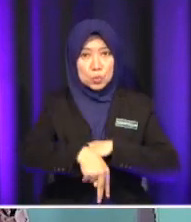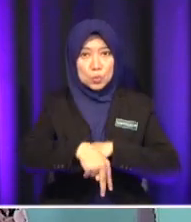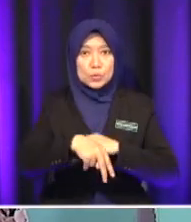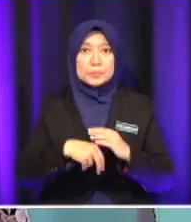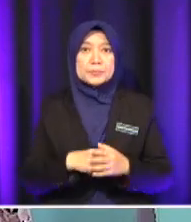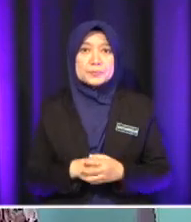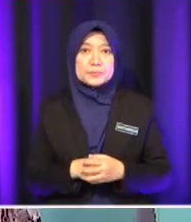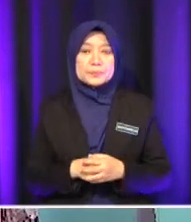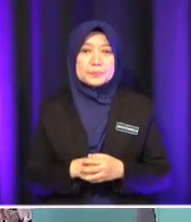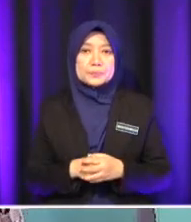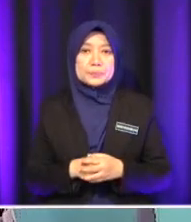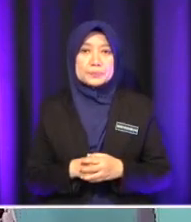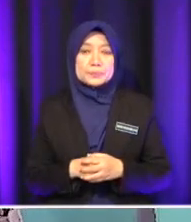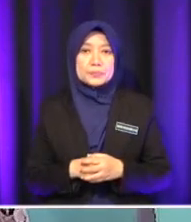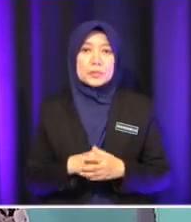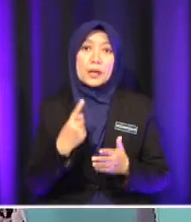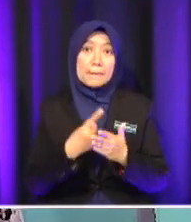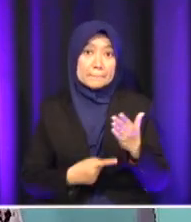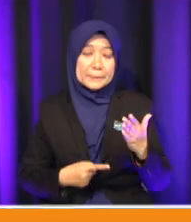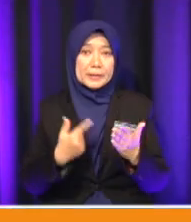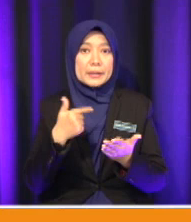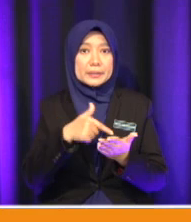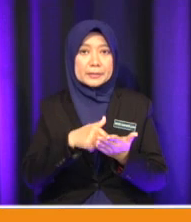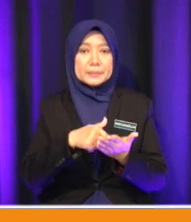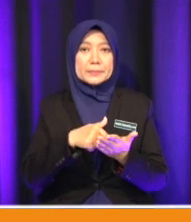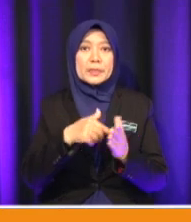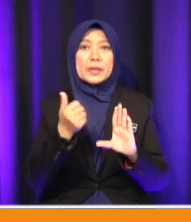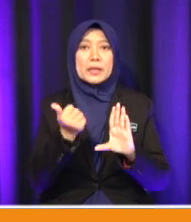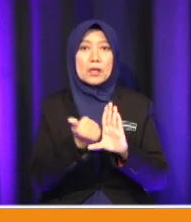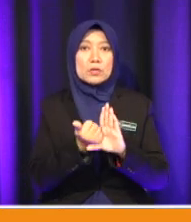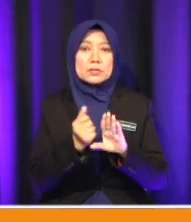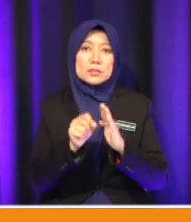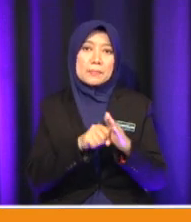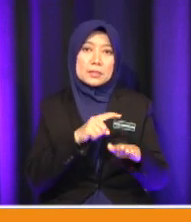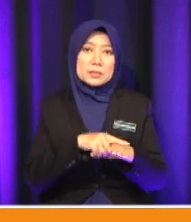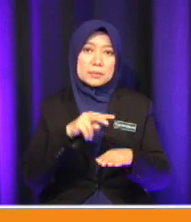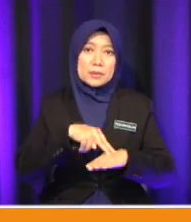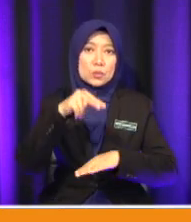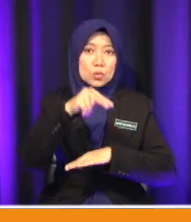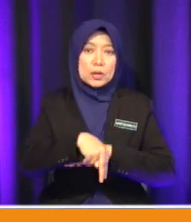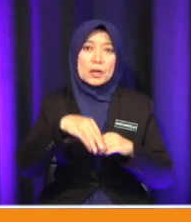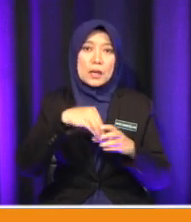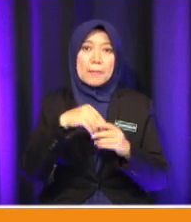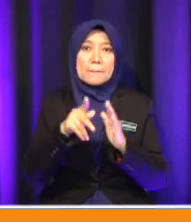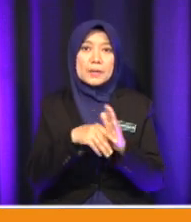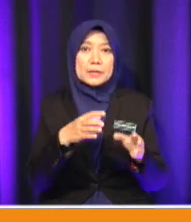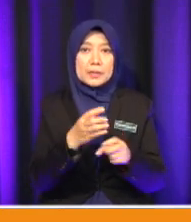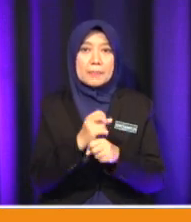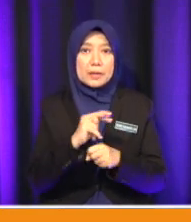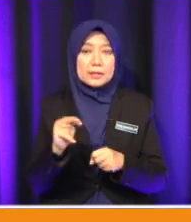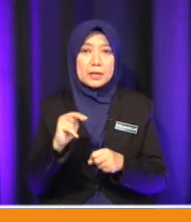kita lihat implikasi defisit account yang pertama penurunan dalam pendapatan negara